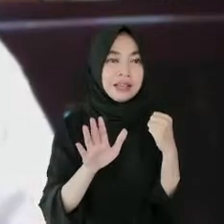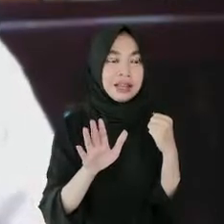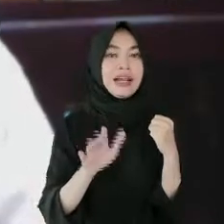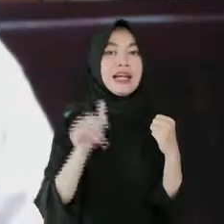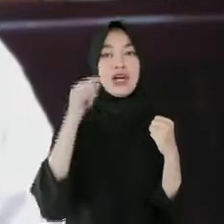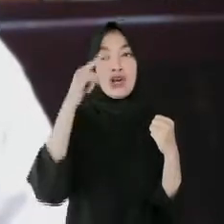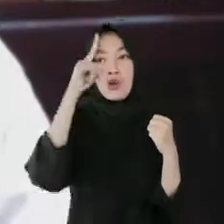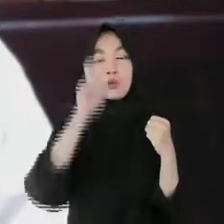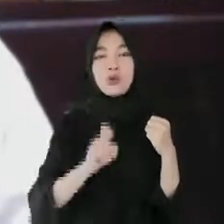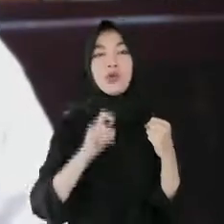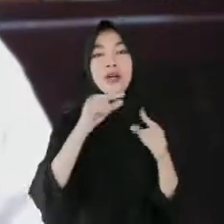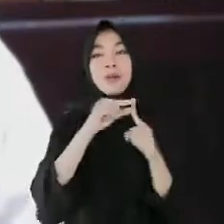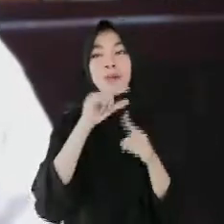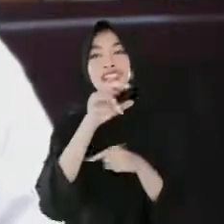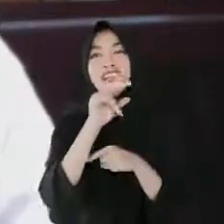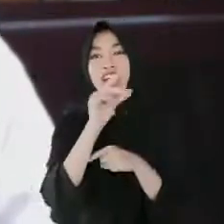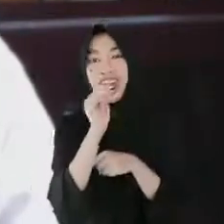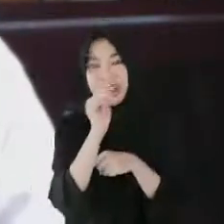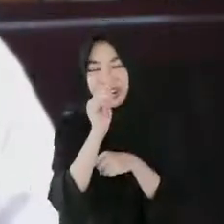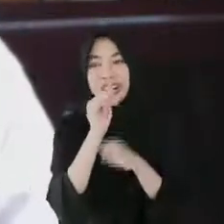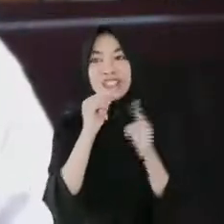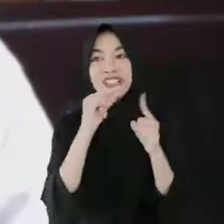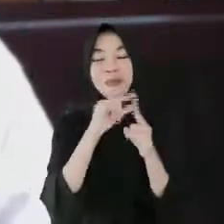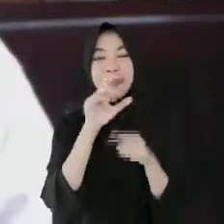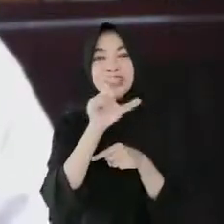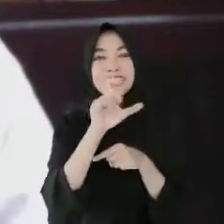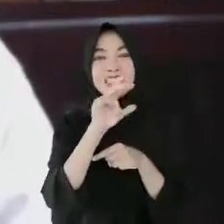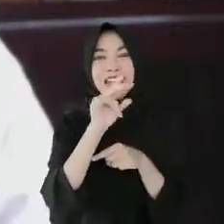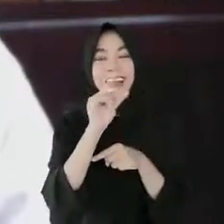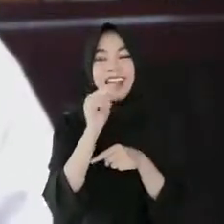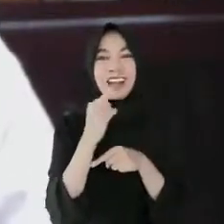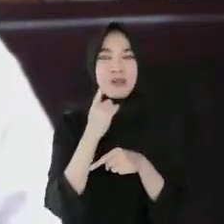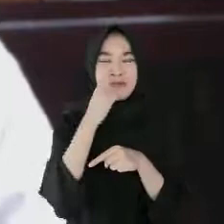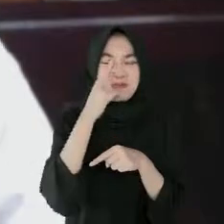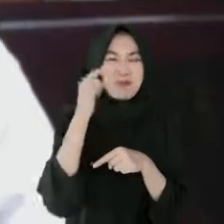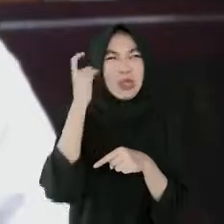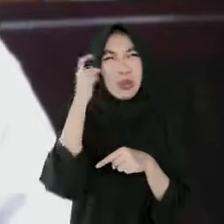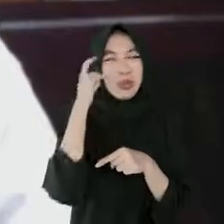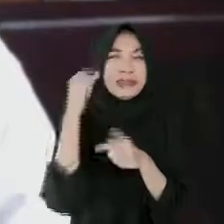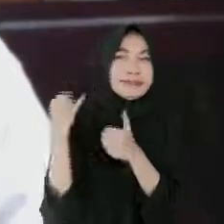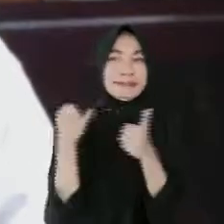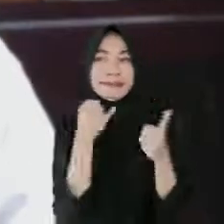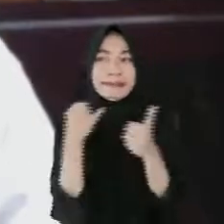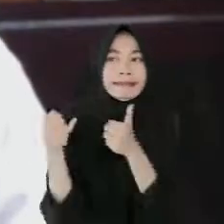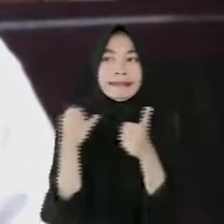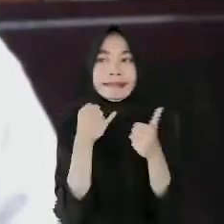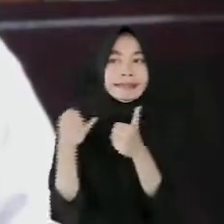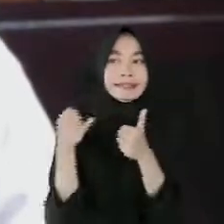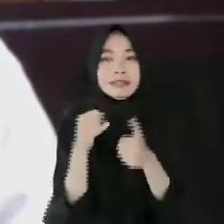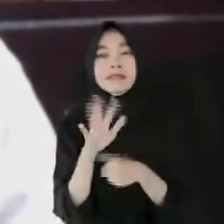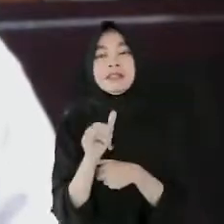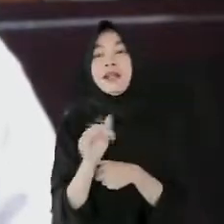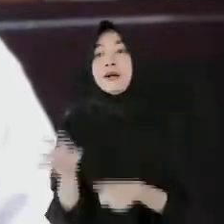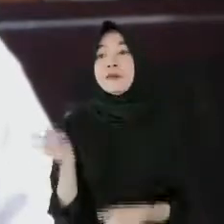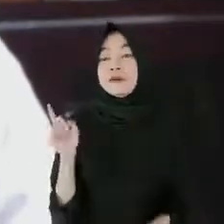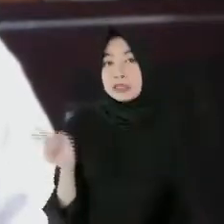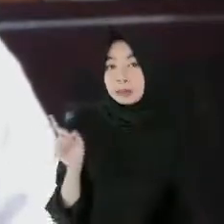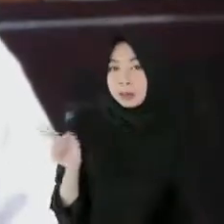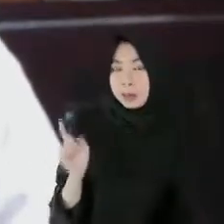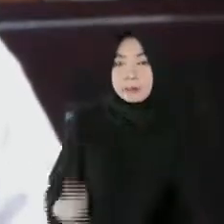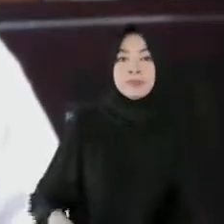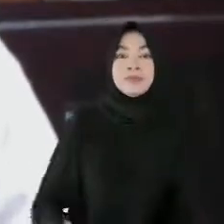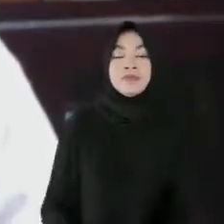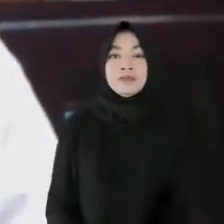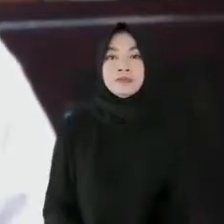PCR Mas ini yang masih masih masih menjadi urgensi kami karena terus terang pada